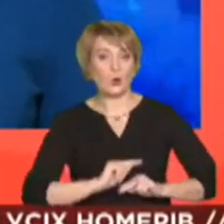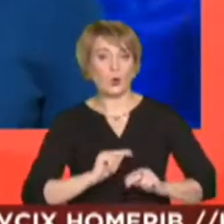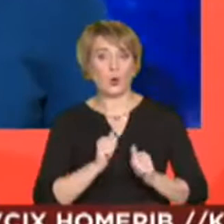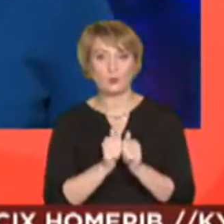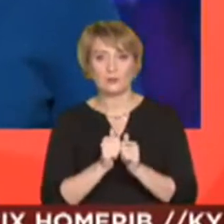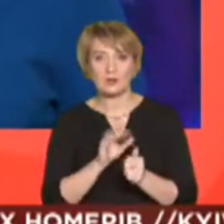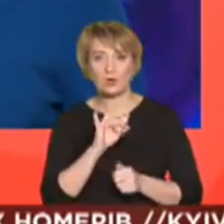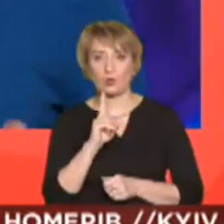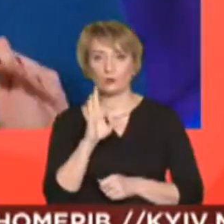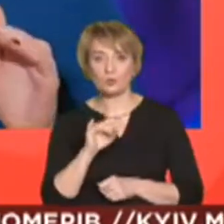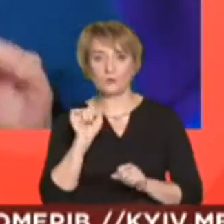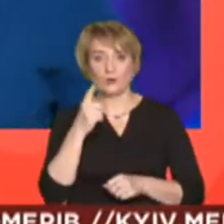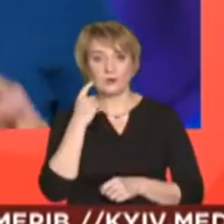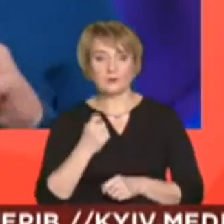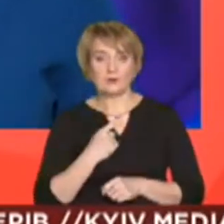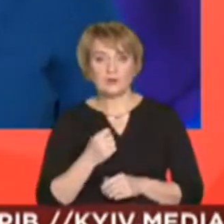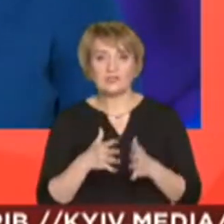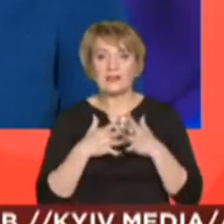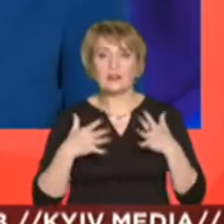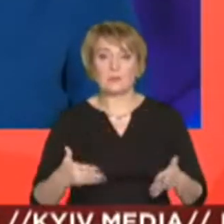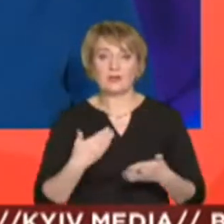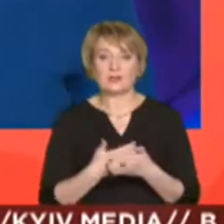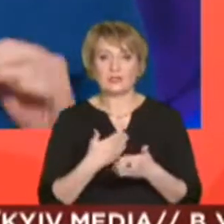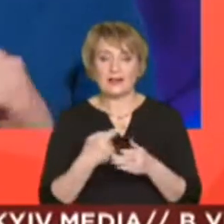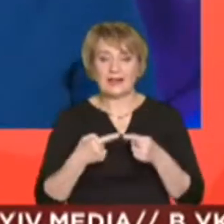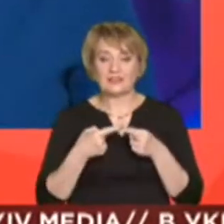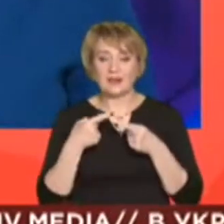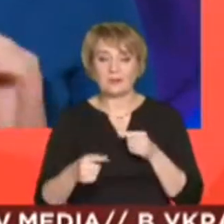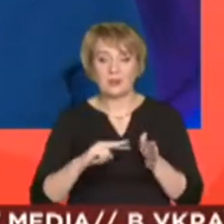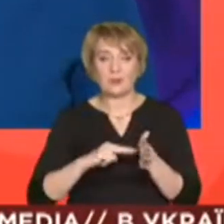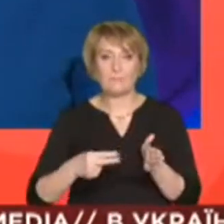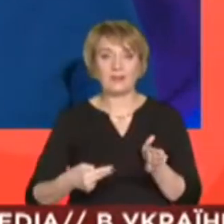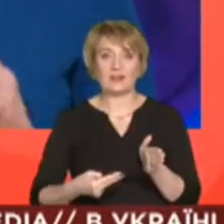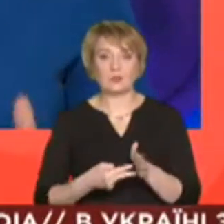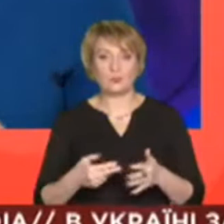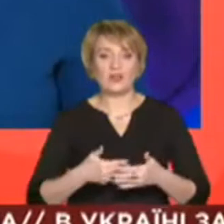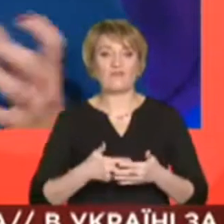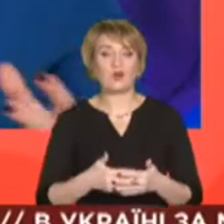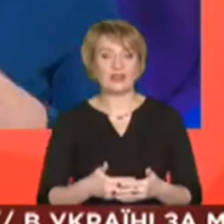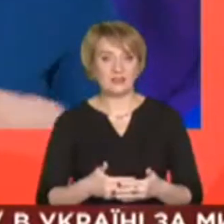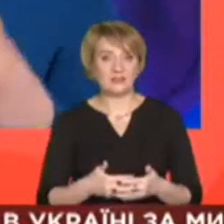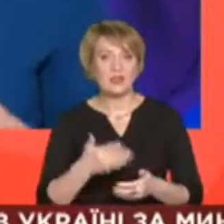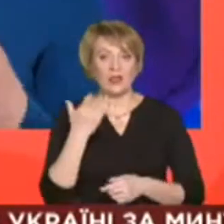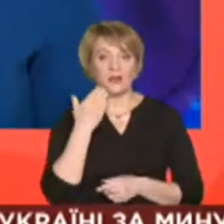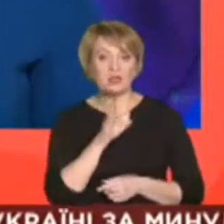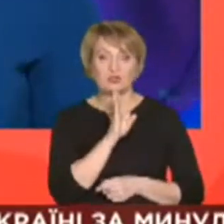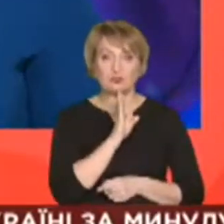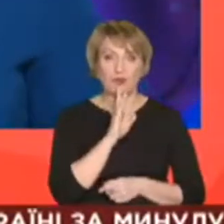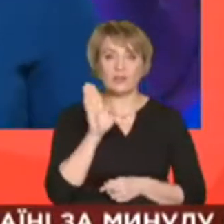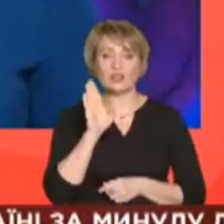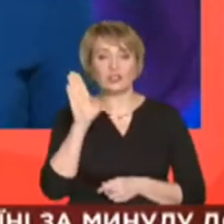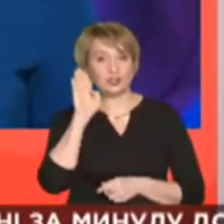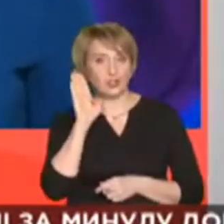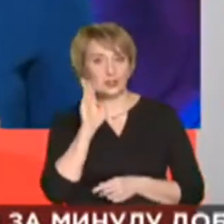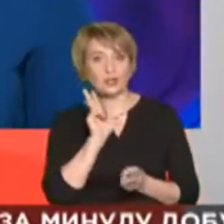Дійсно, онкологію можна попередити, ба більше, навіть на етапі планування вагітності. Тобто, коли чоловік з жінкою